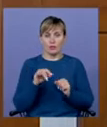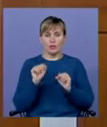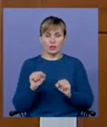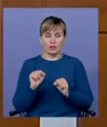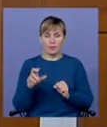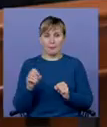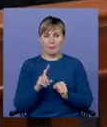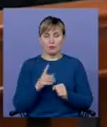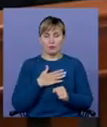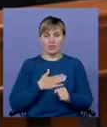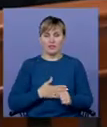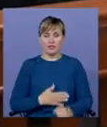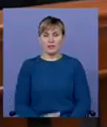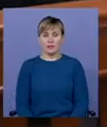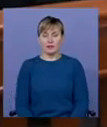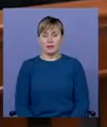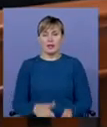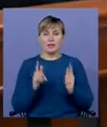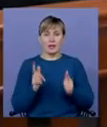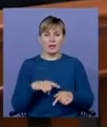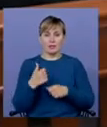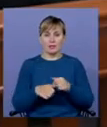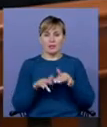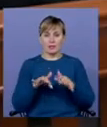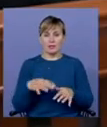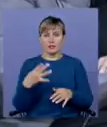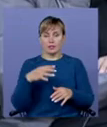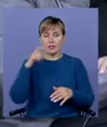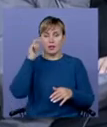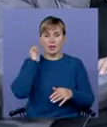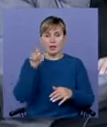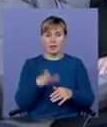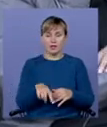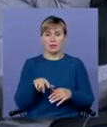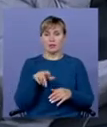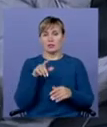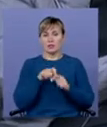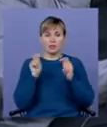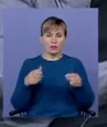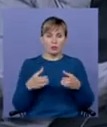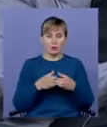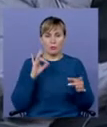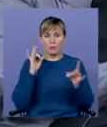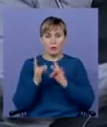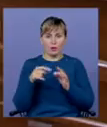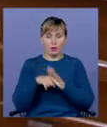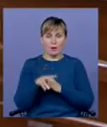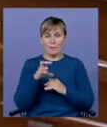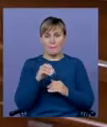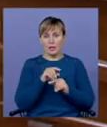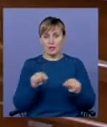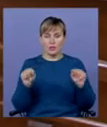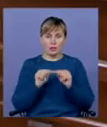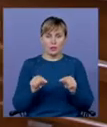защитников без удовлетворения. Согласно материалам дела, 40-летний Булатбек Нургалиев, создав группу в популярном мессенджере,